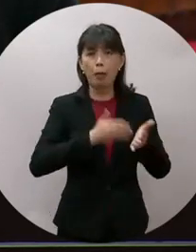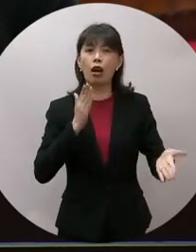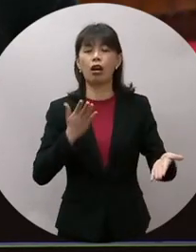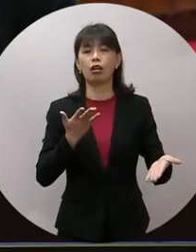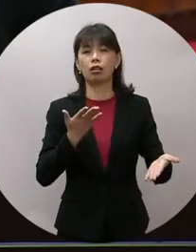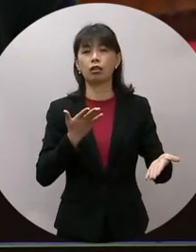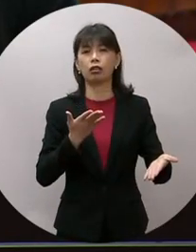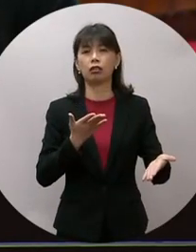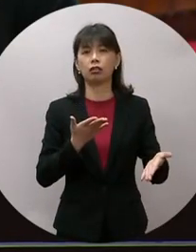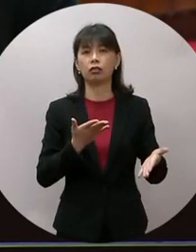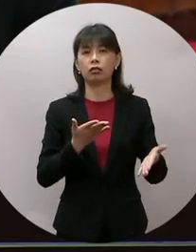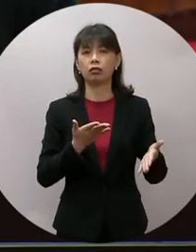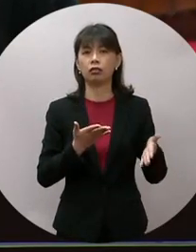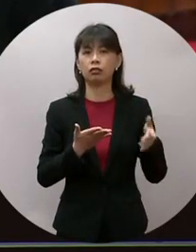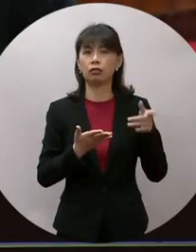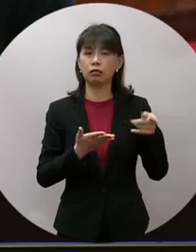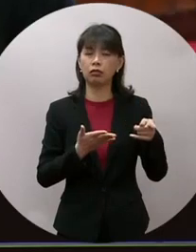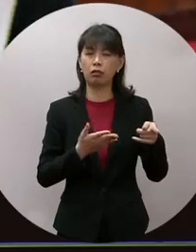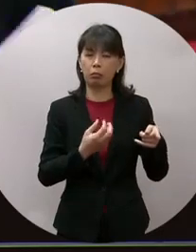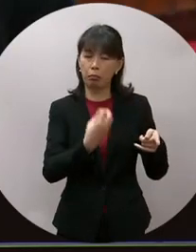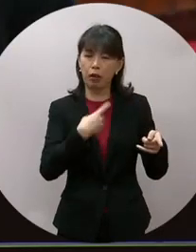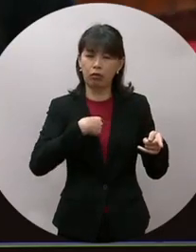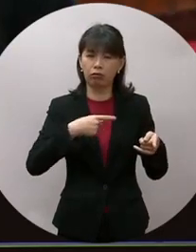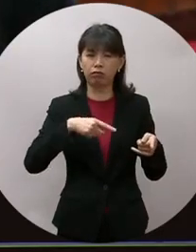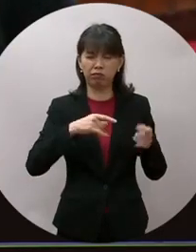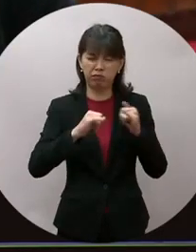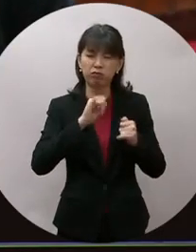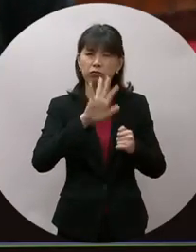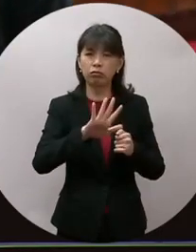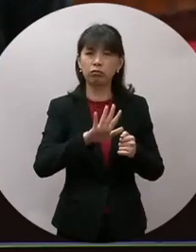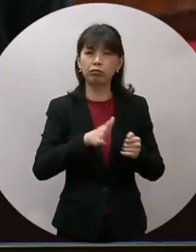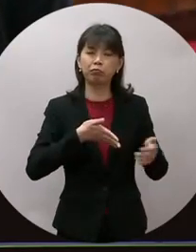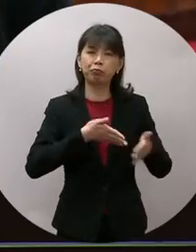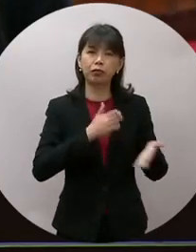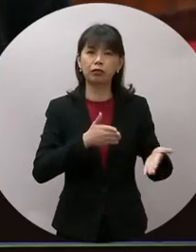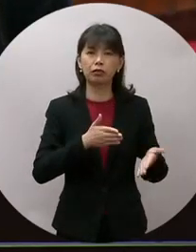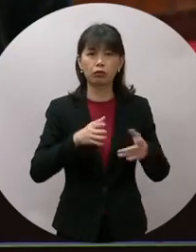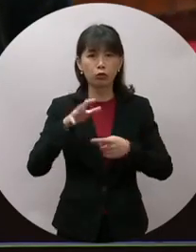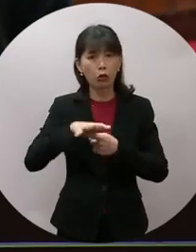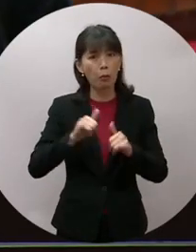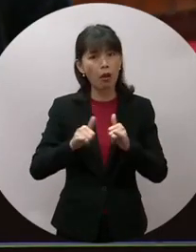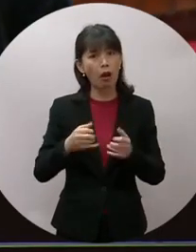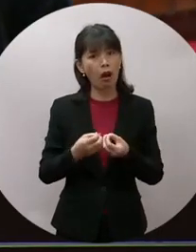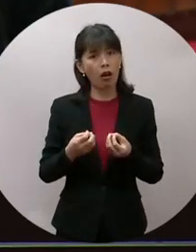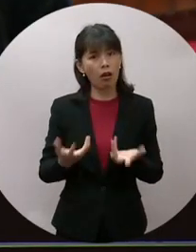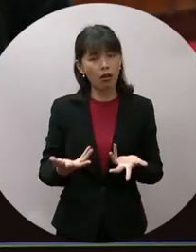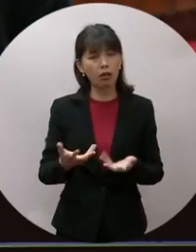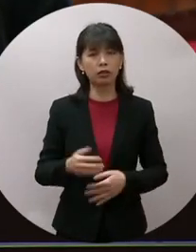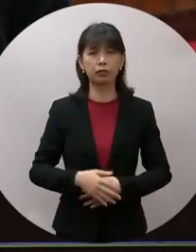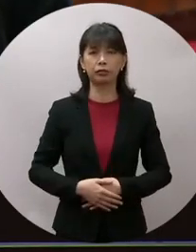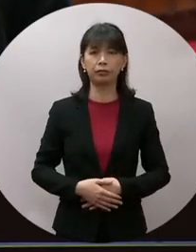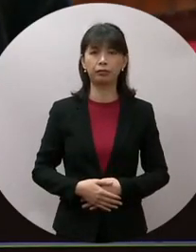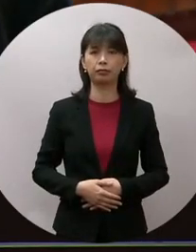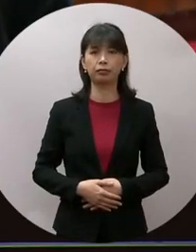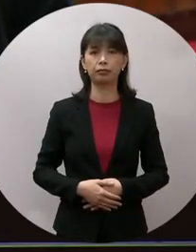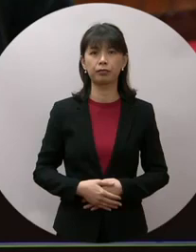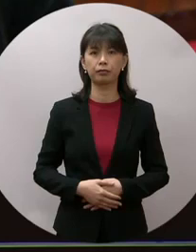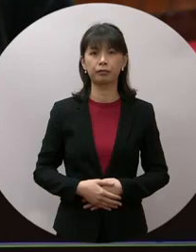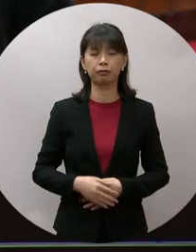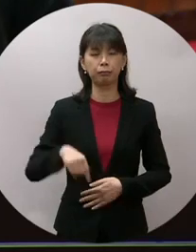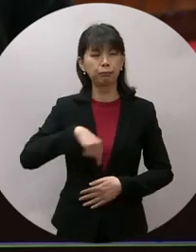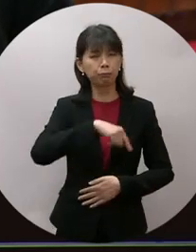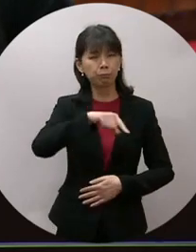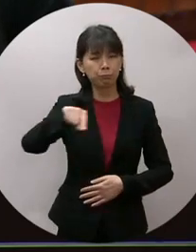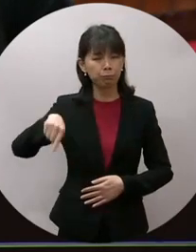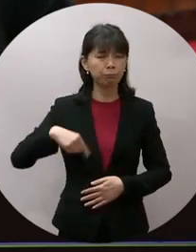为我的政府你有问题不准你进口，那我们的农民怎么办？所以在这个当中，其实我们要思